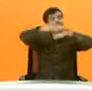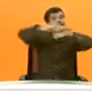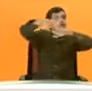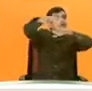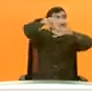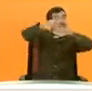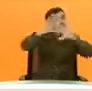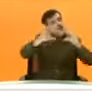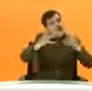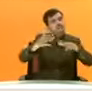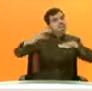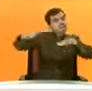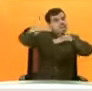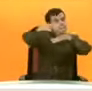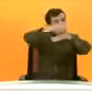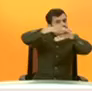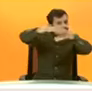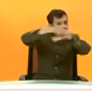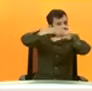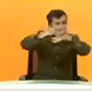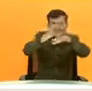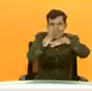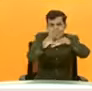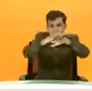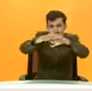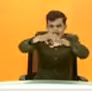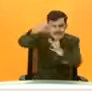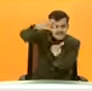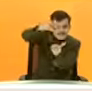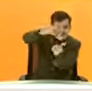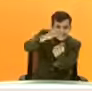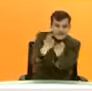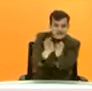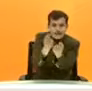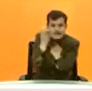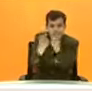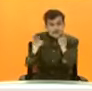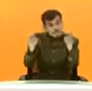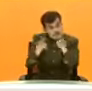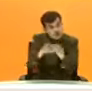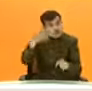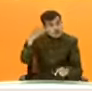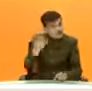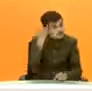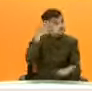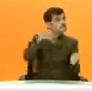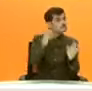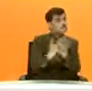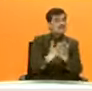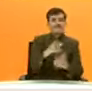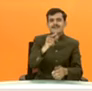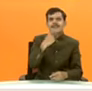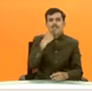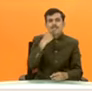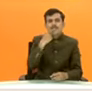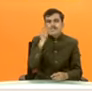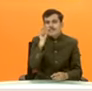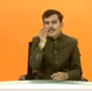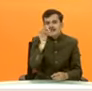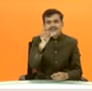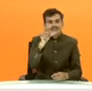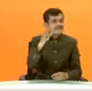हैं। कुछ ऐसा ही हैरत भरा काम लीची की पैदावार के साथ हुआ है। हम तो